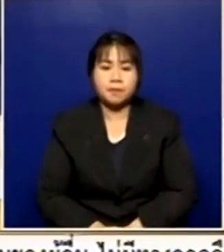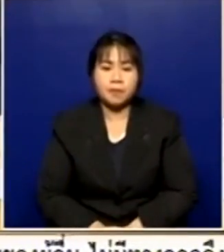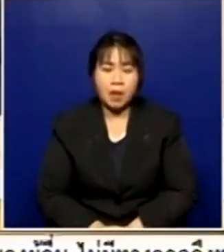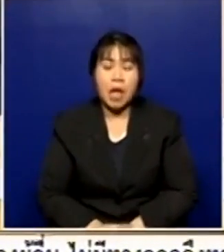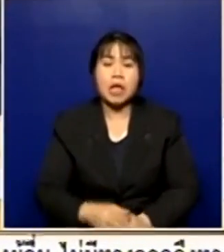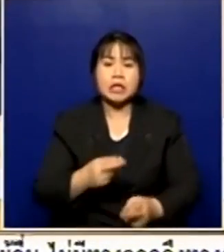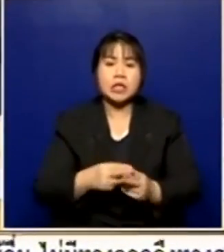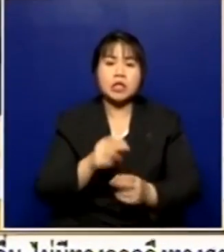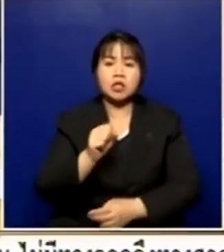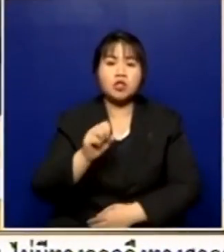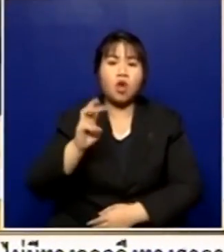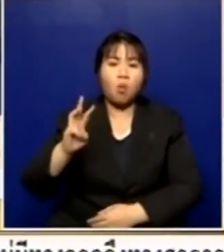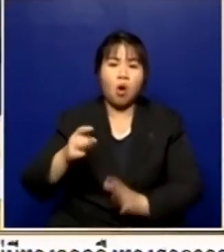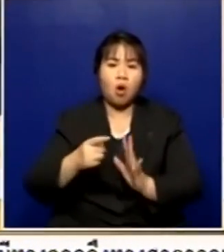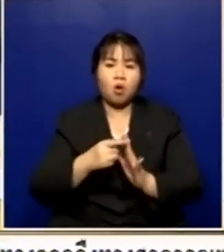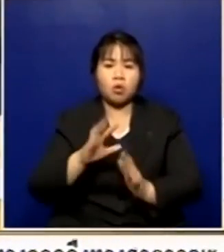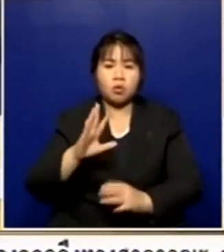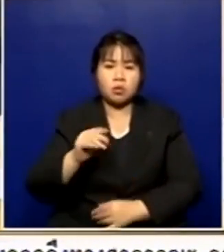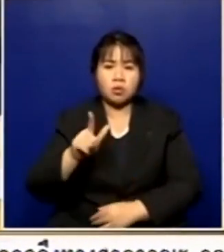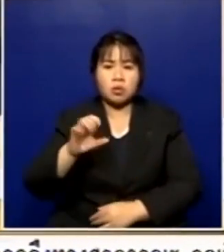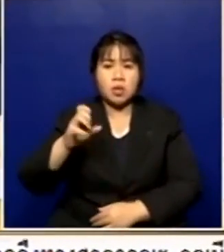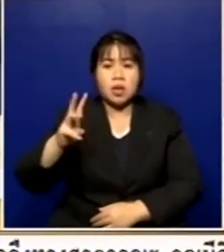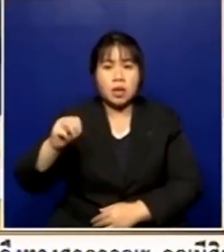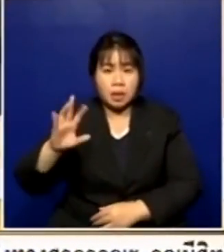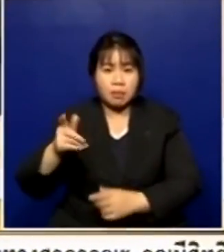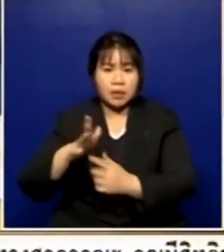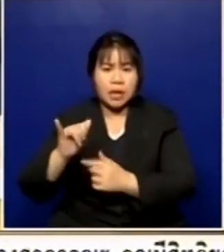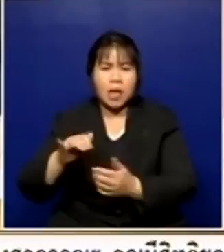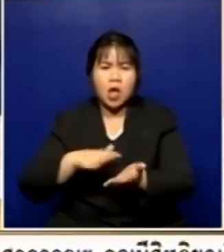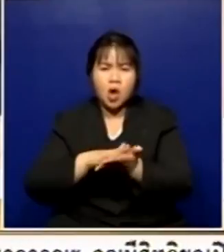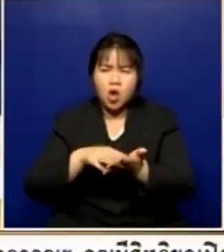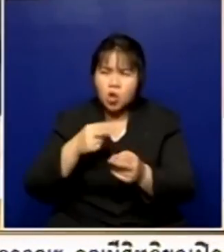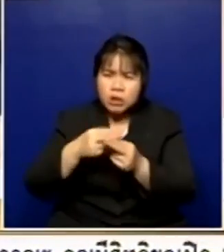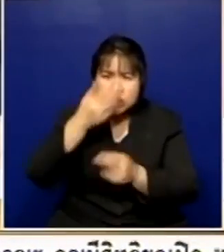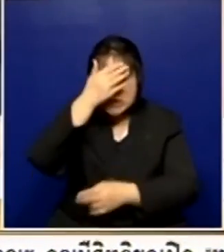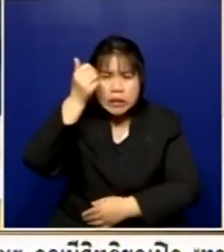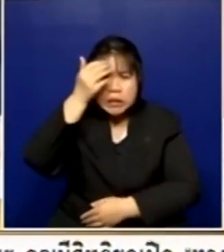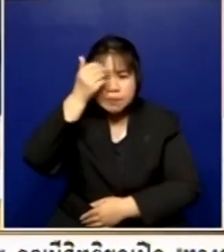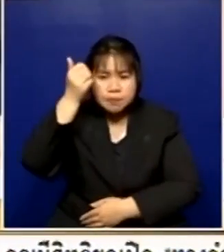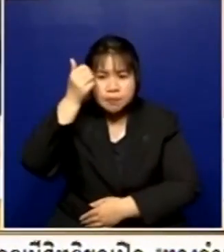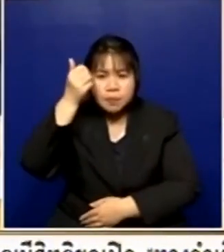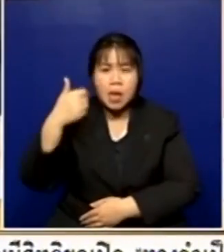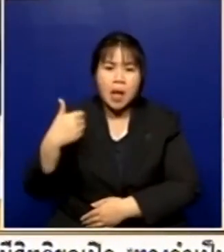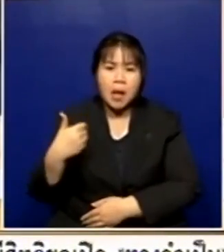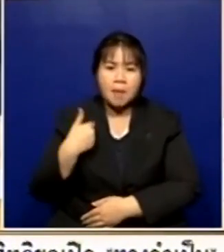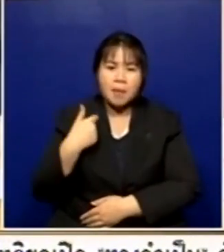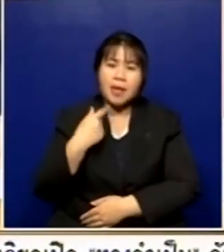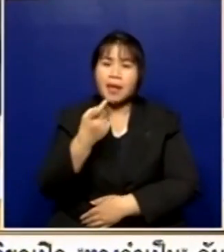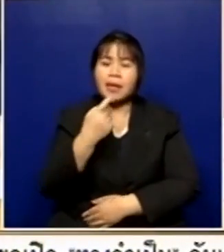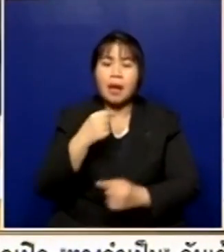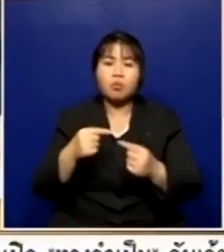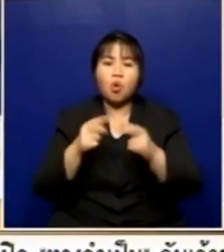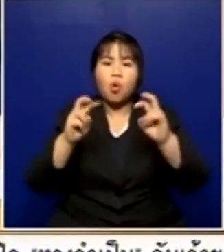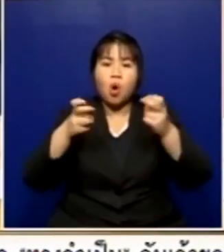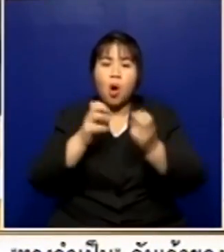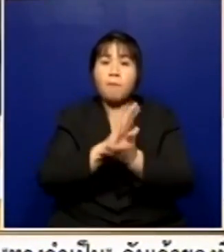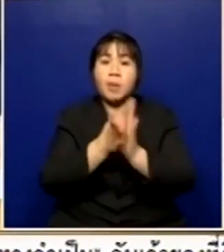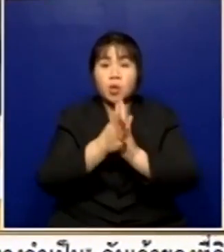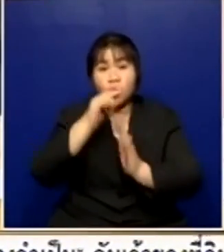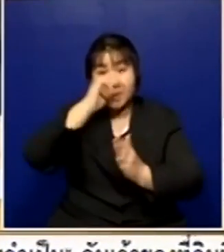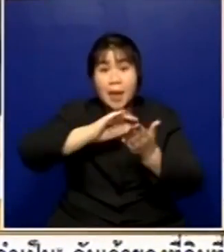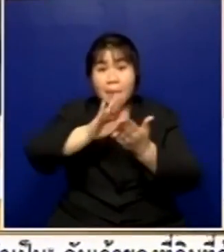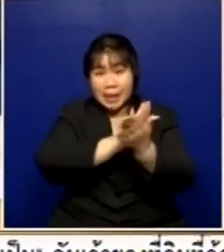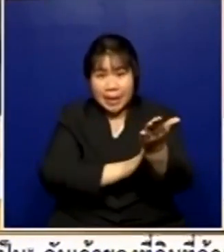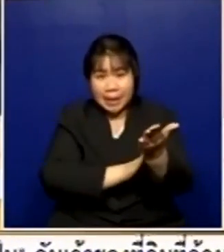เฉลิมชัยเอ่อก็ให้ว่าจะจำชื่อท่านไม่ได้ที่ท่านที่ตั้งประเด็นเรื่องการปฏิรูปประเทศนะครับ